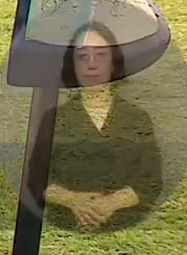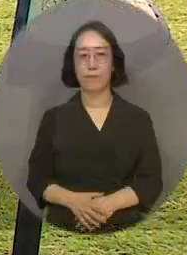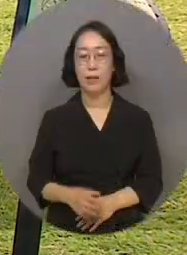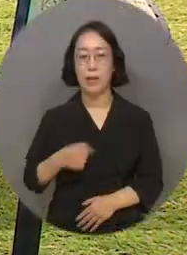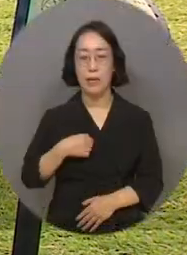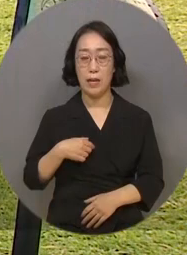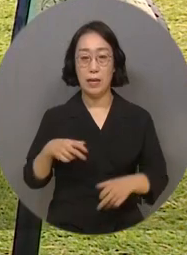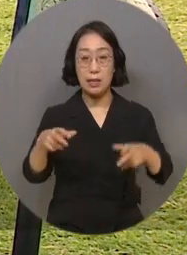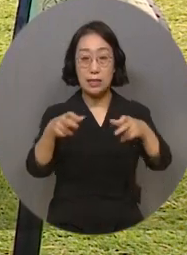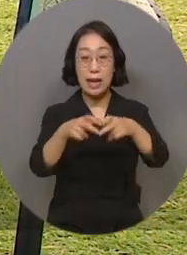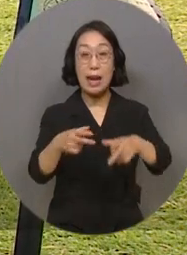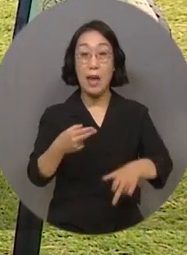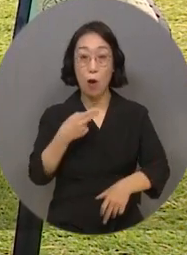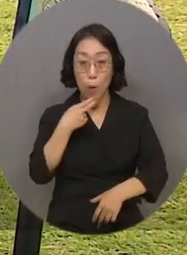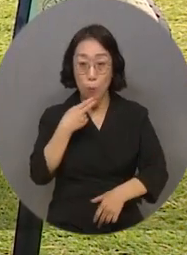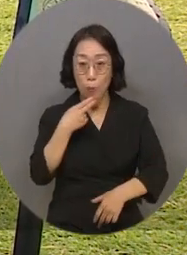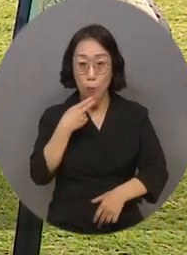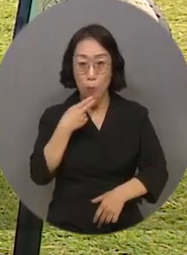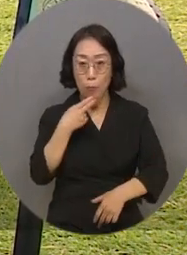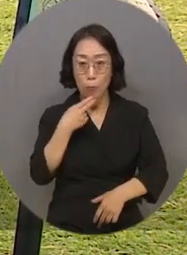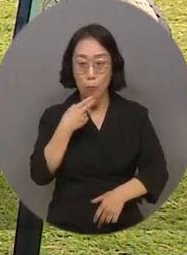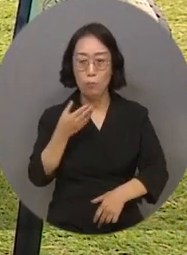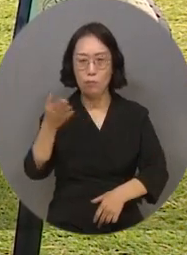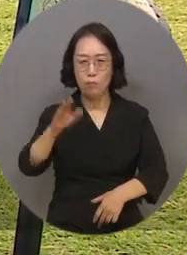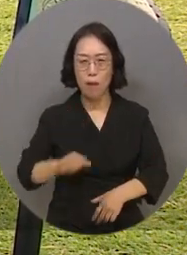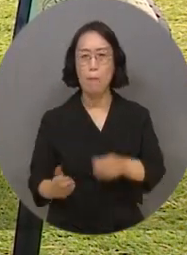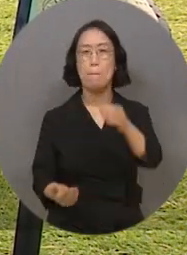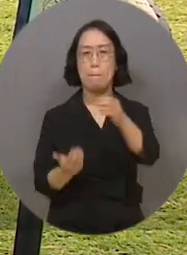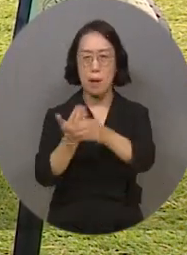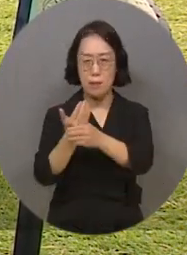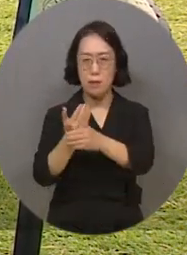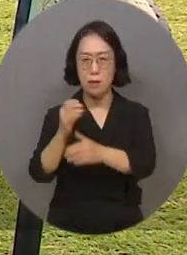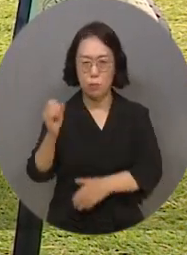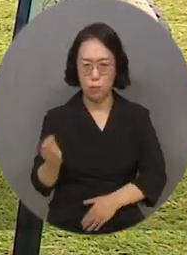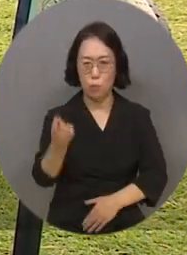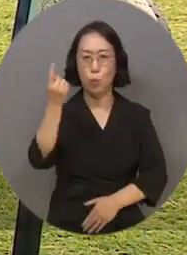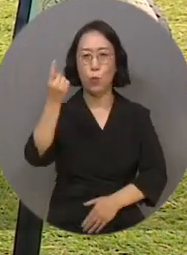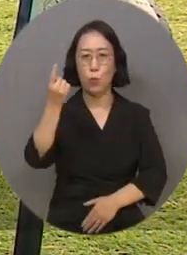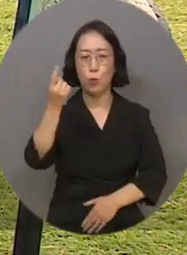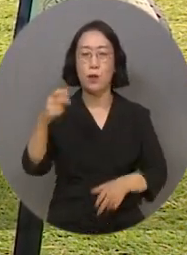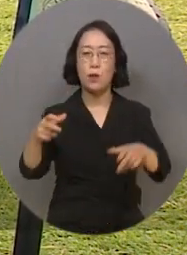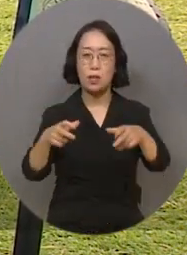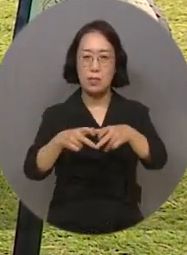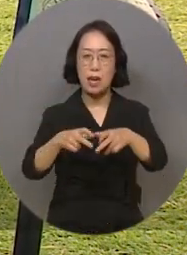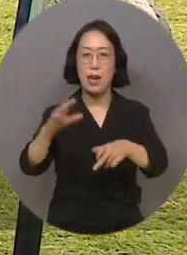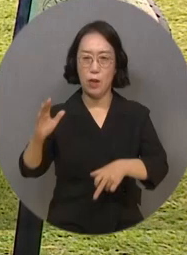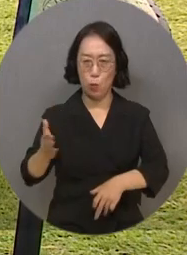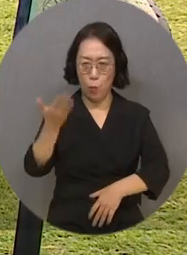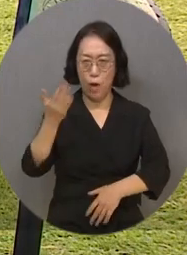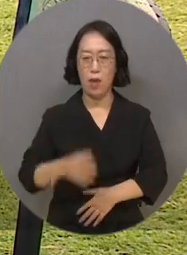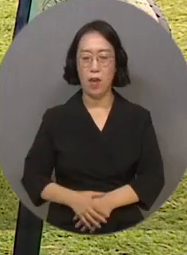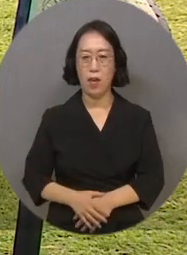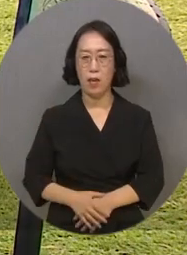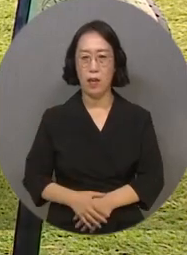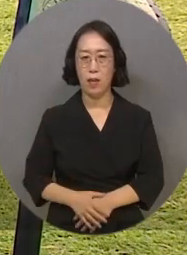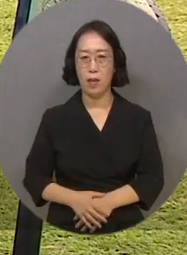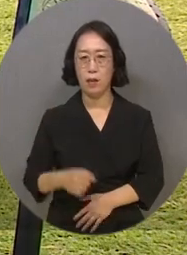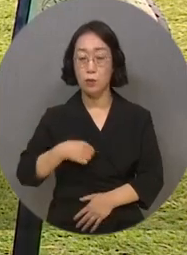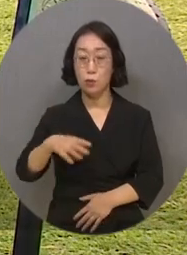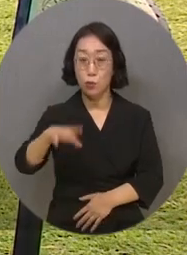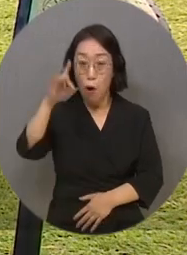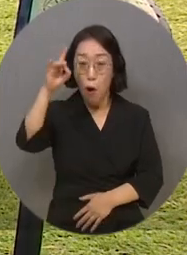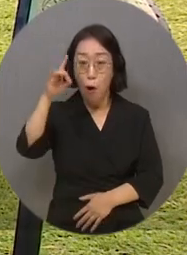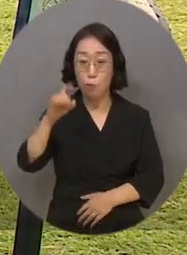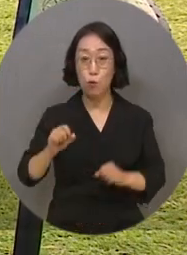일단은 제가 비장애인으로 있다가 사고가 나서 이제 이렇게 됐는데, 그리고 나서는 제일 처음